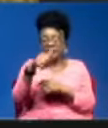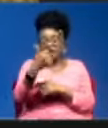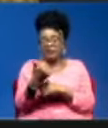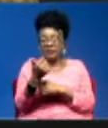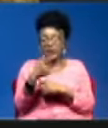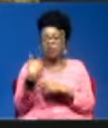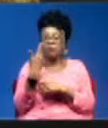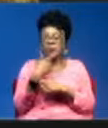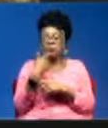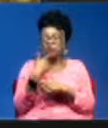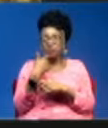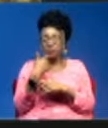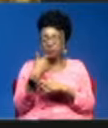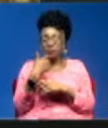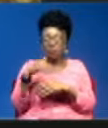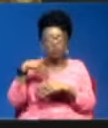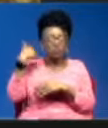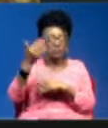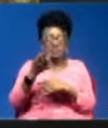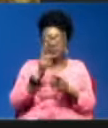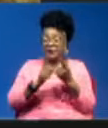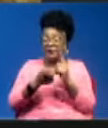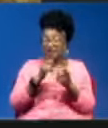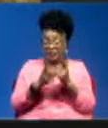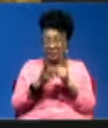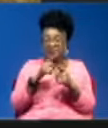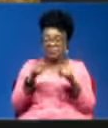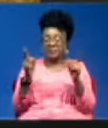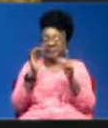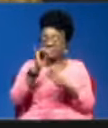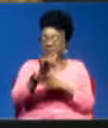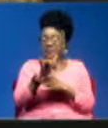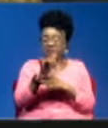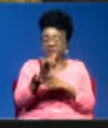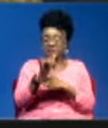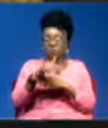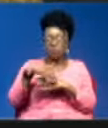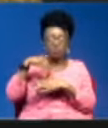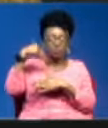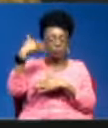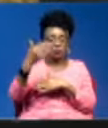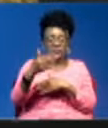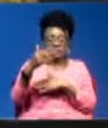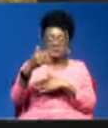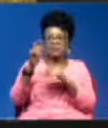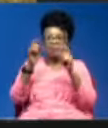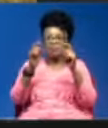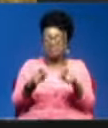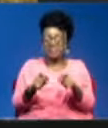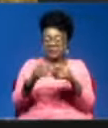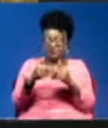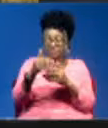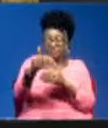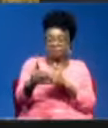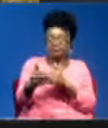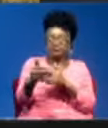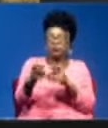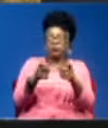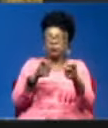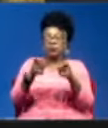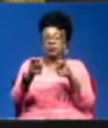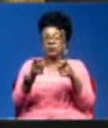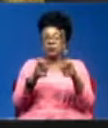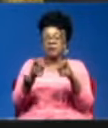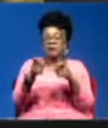hawana uzoefu wa kukimbia. Kwa hivyo hapo unaonanga pace setter ni lazima wakae mbele wa control pace